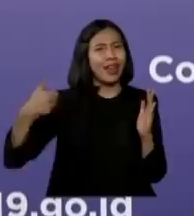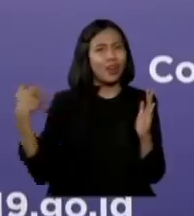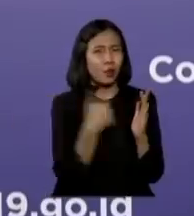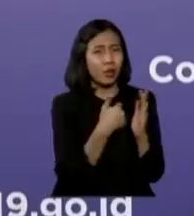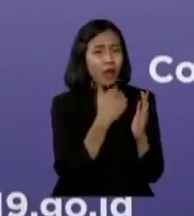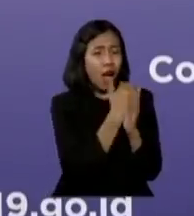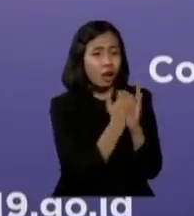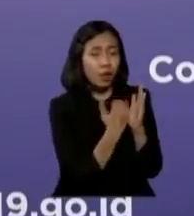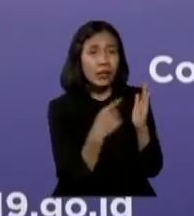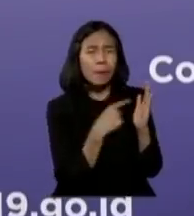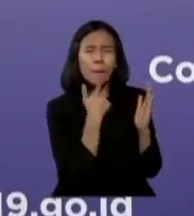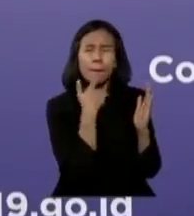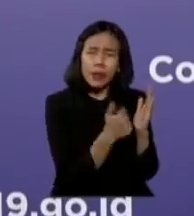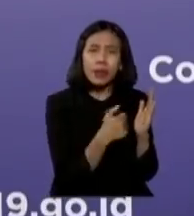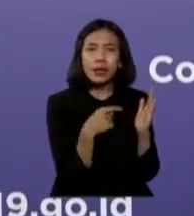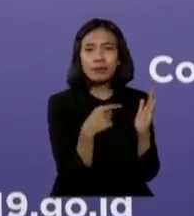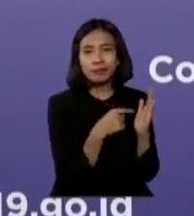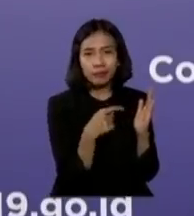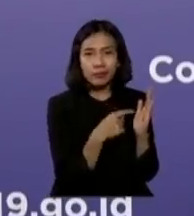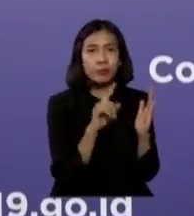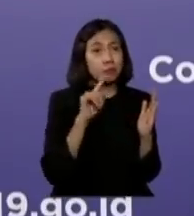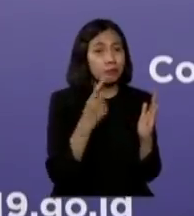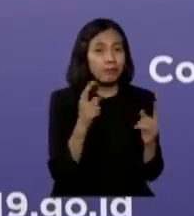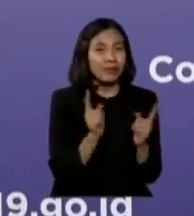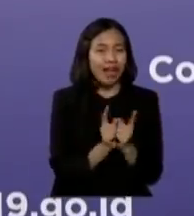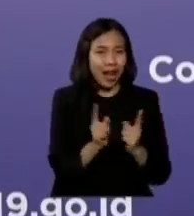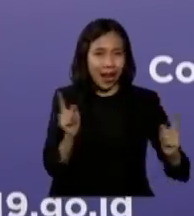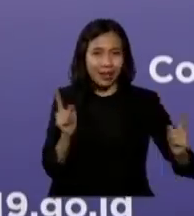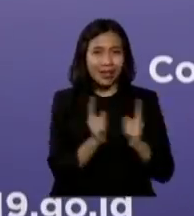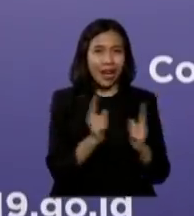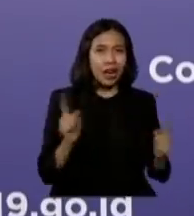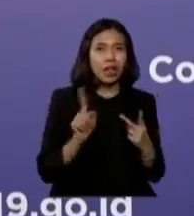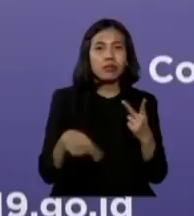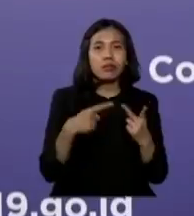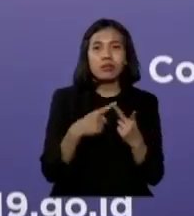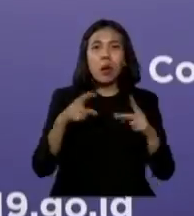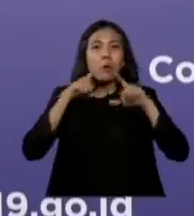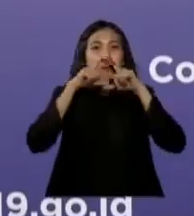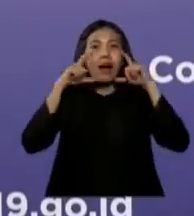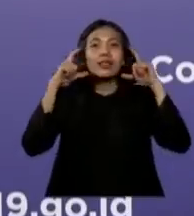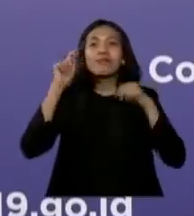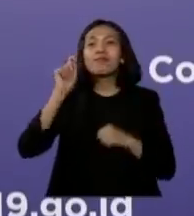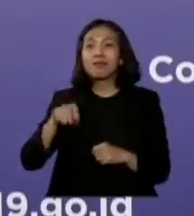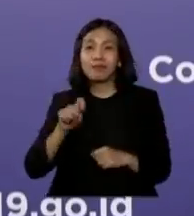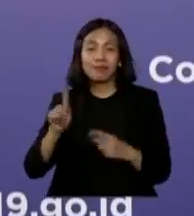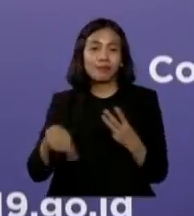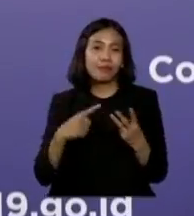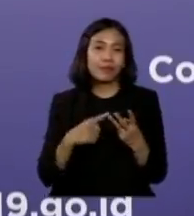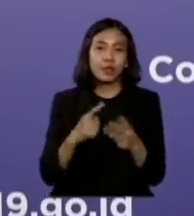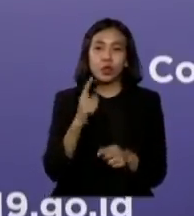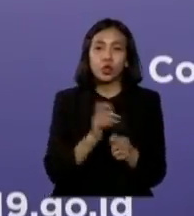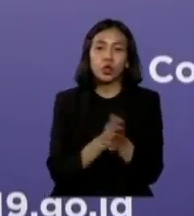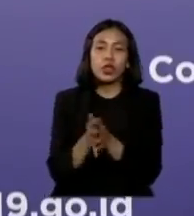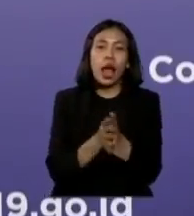menjadi kunci Hai menjaga cara menggunakan masker mencuci tangan dengan